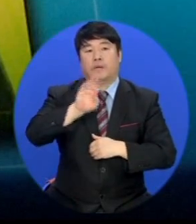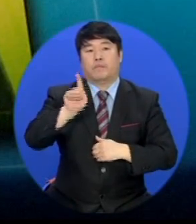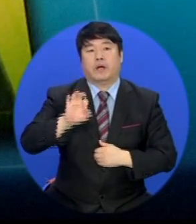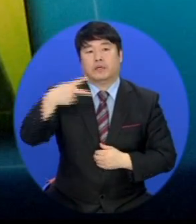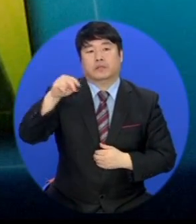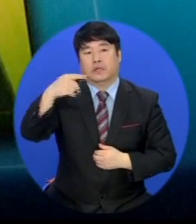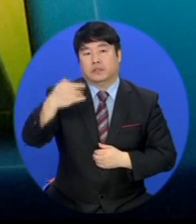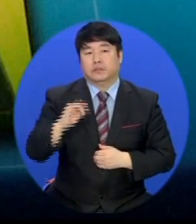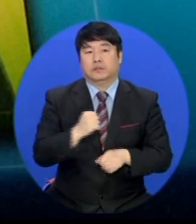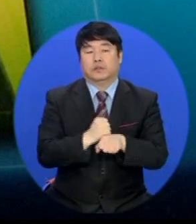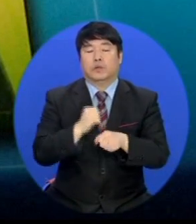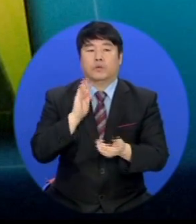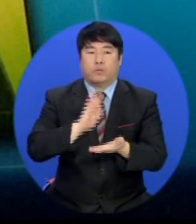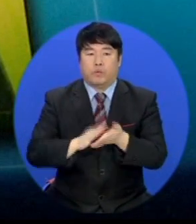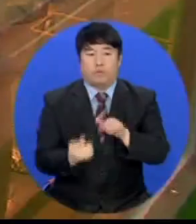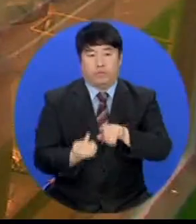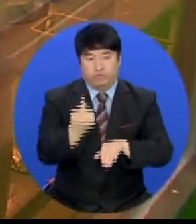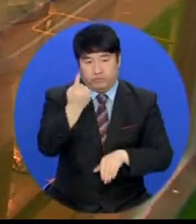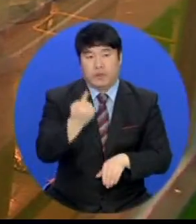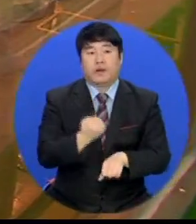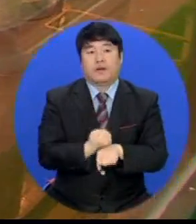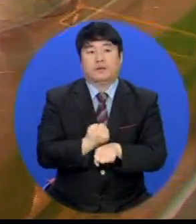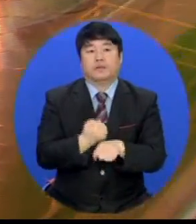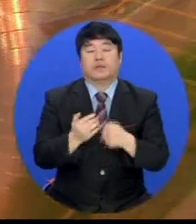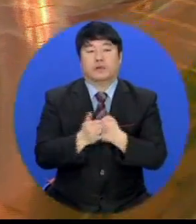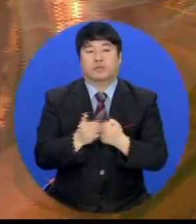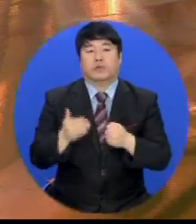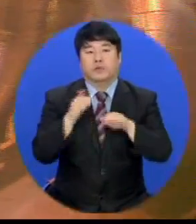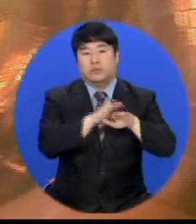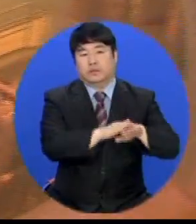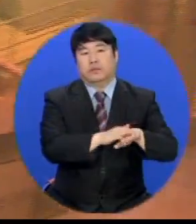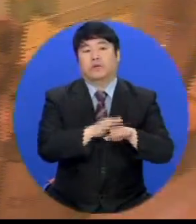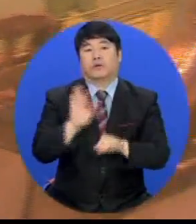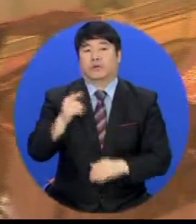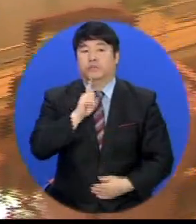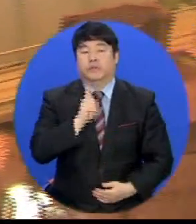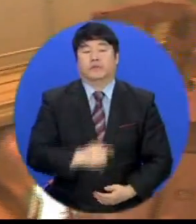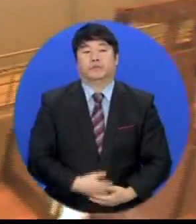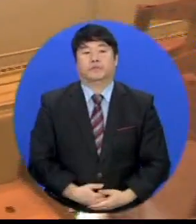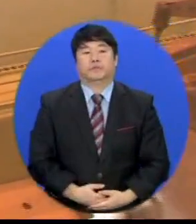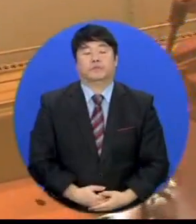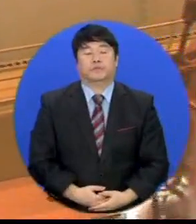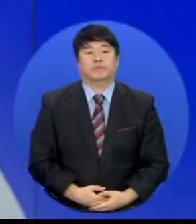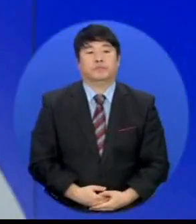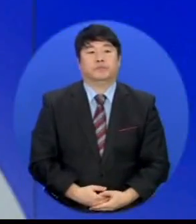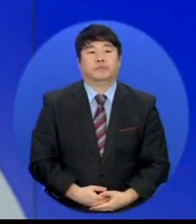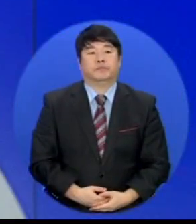방사선과 높은 열을 방출하기 때문에 저장시설에 저장해야 합니다.